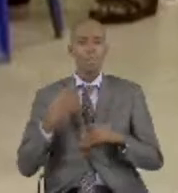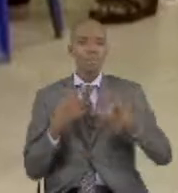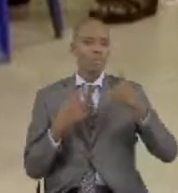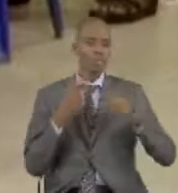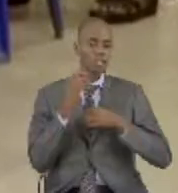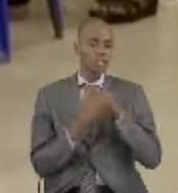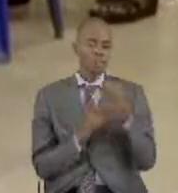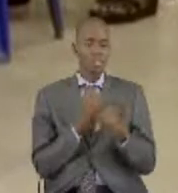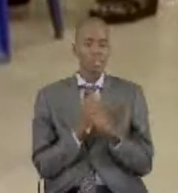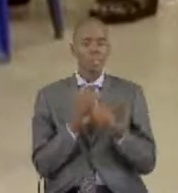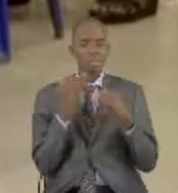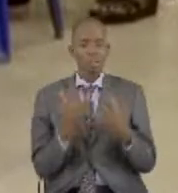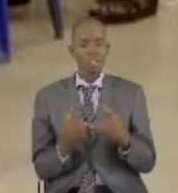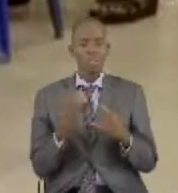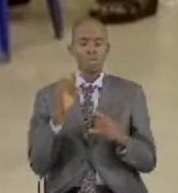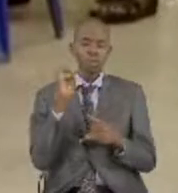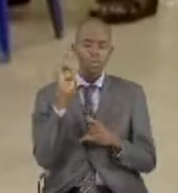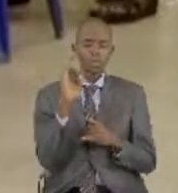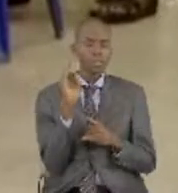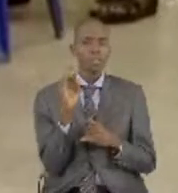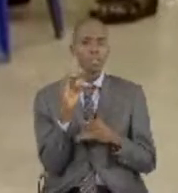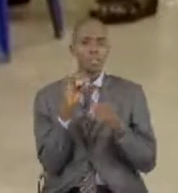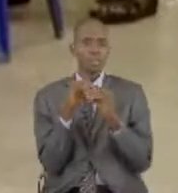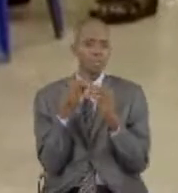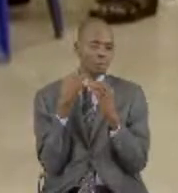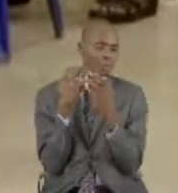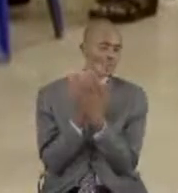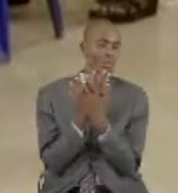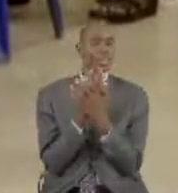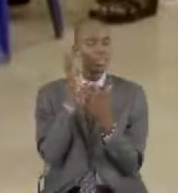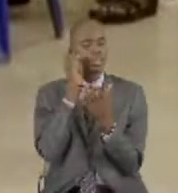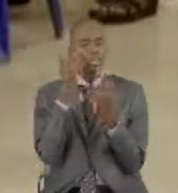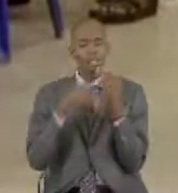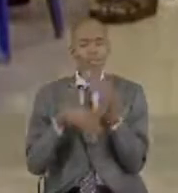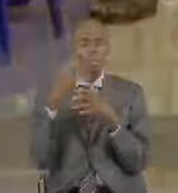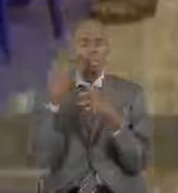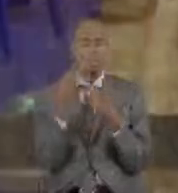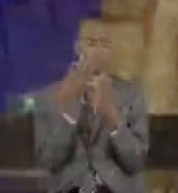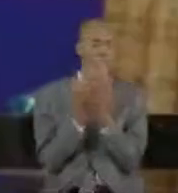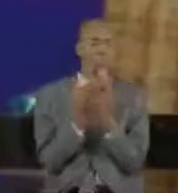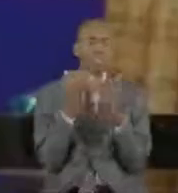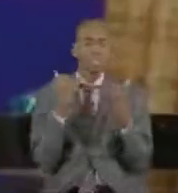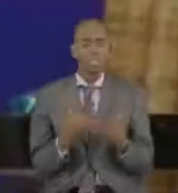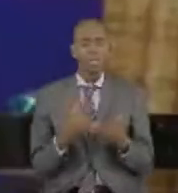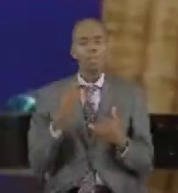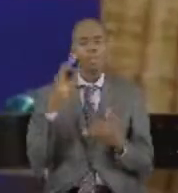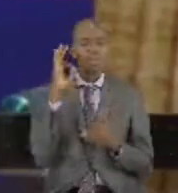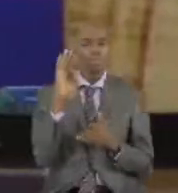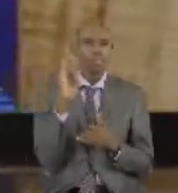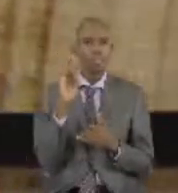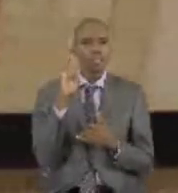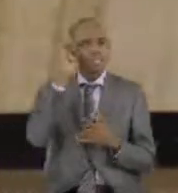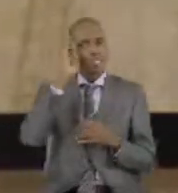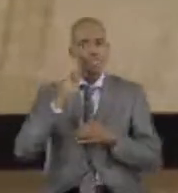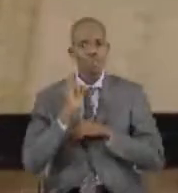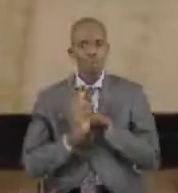Annonce maintenant, la première année, à maintenant, prêche dans la prison, il sort de la prison, annonce maintenant. Il